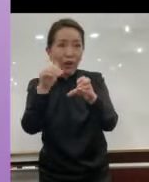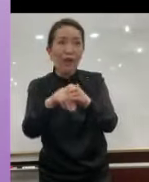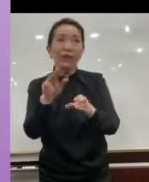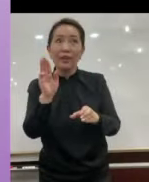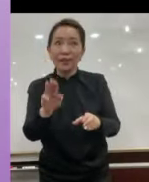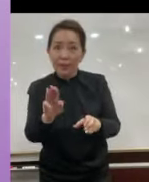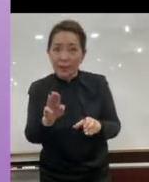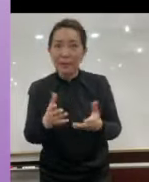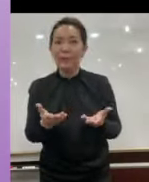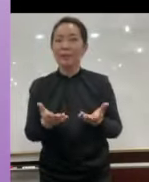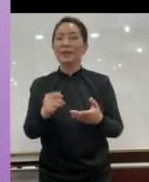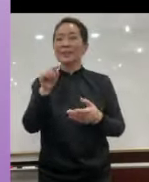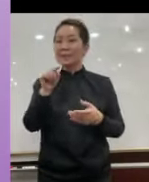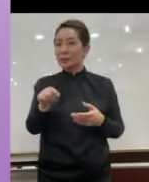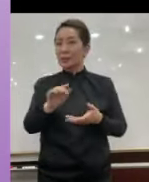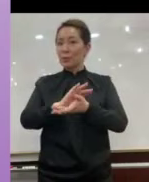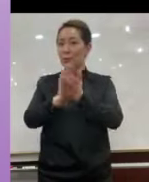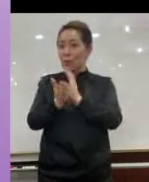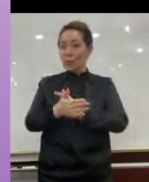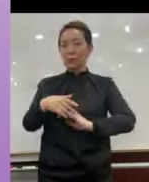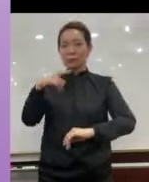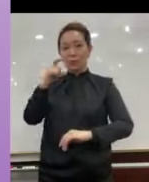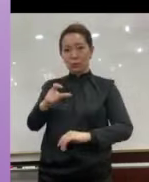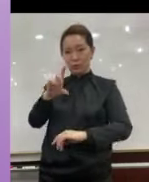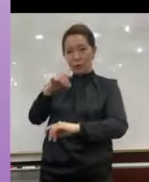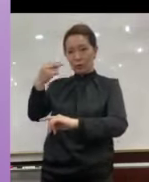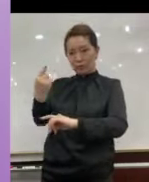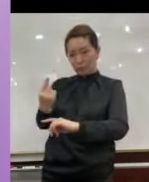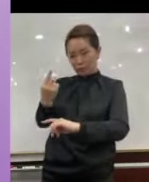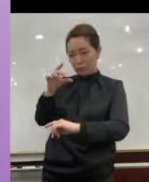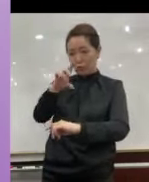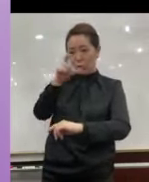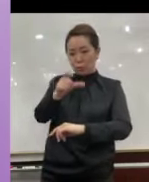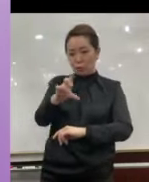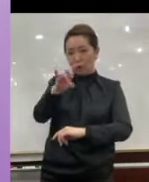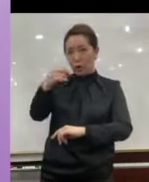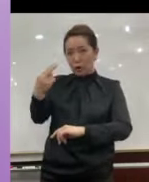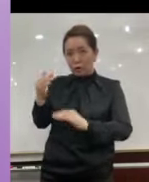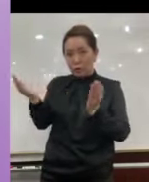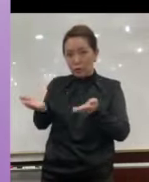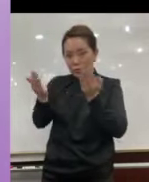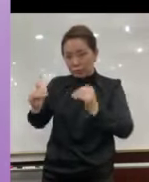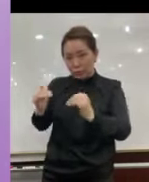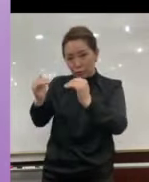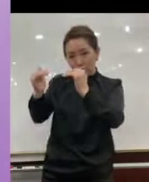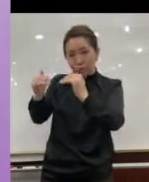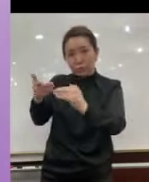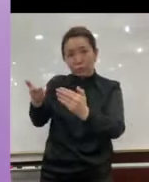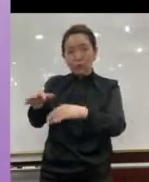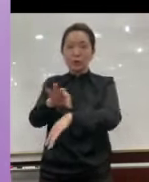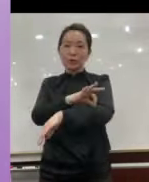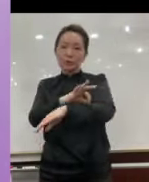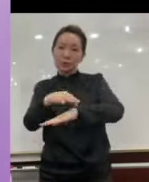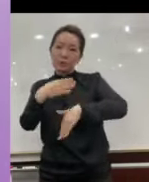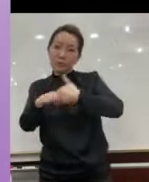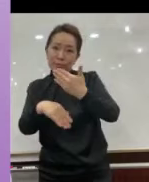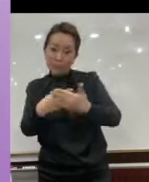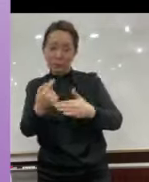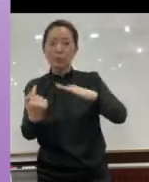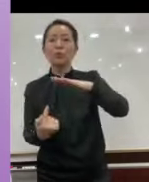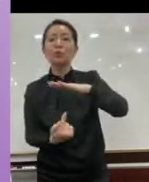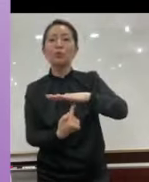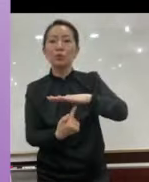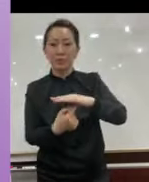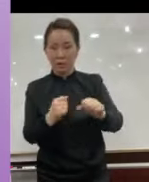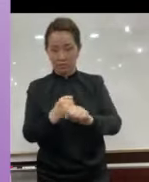болов. Гэвч хүний нөөцийг хөгжүүлэх гэдэг зүйл бол энэ төсөл хэрэгжүүлэхийн хамгийн одоо суурь